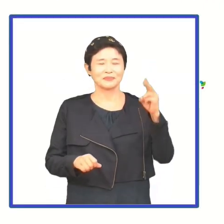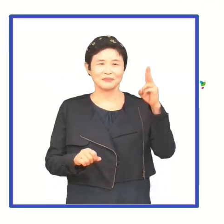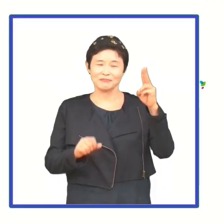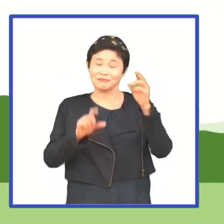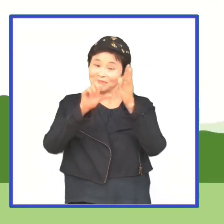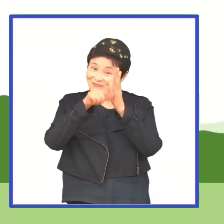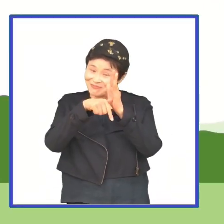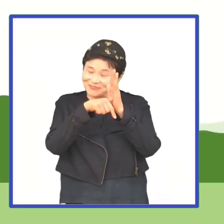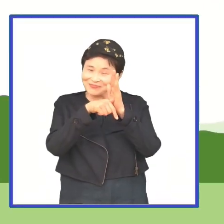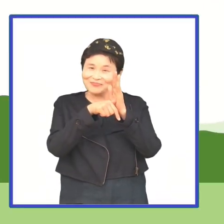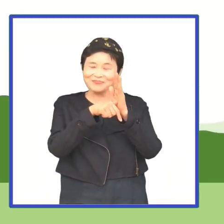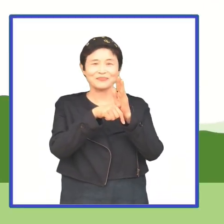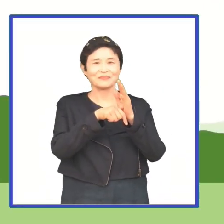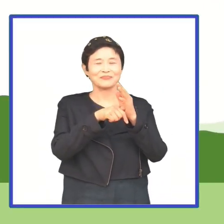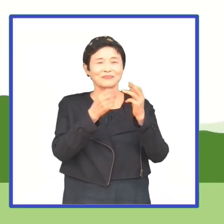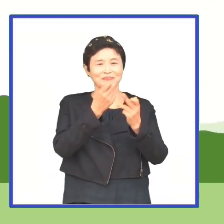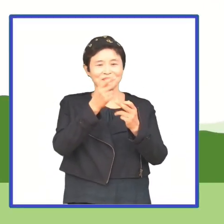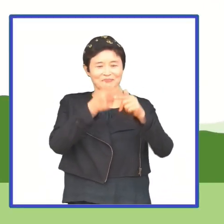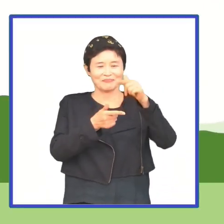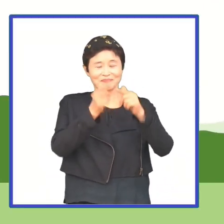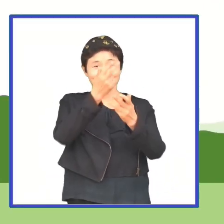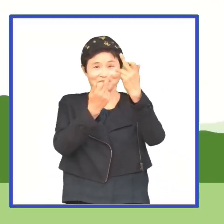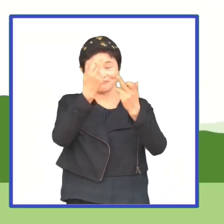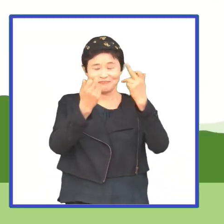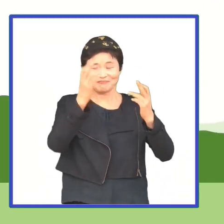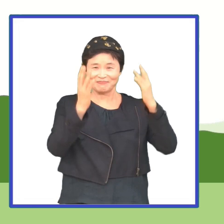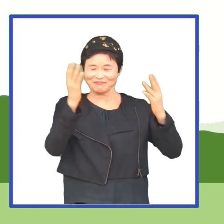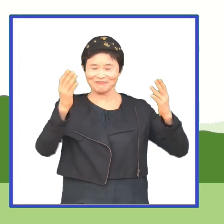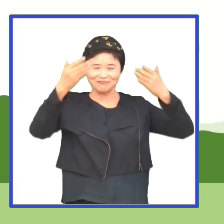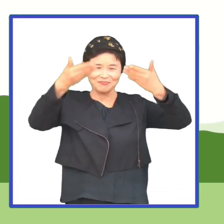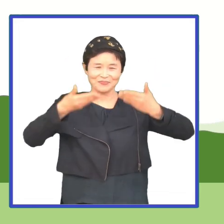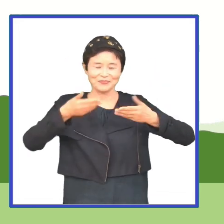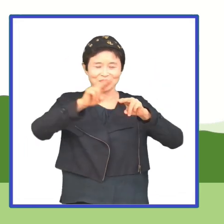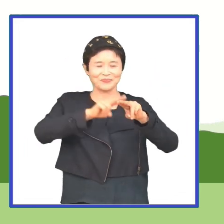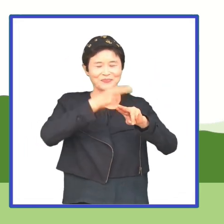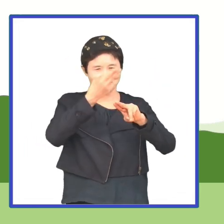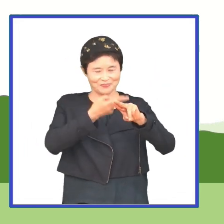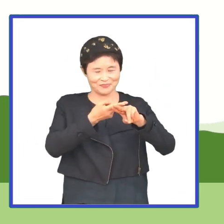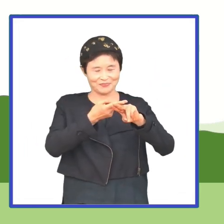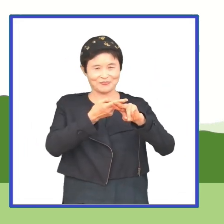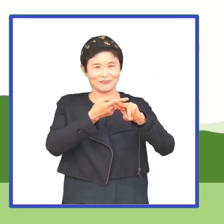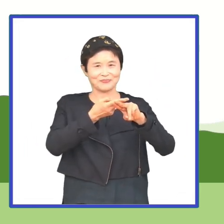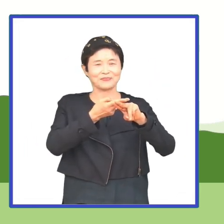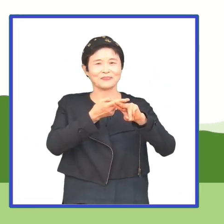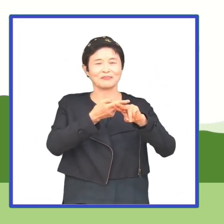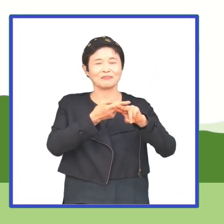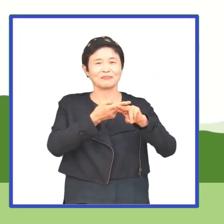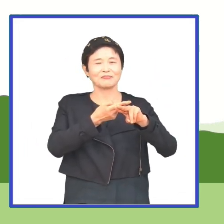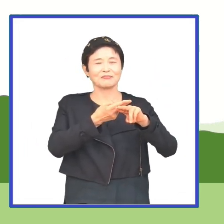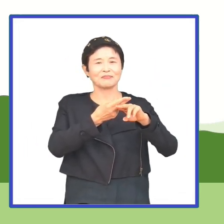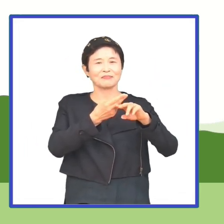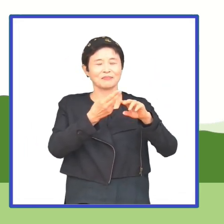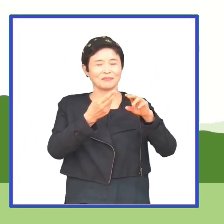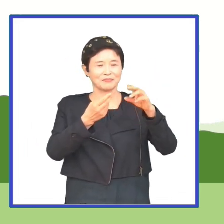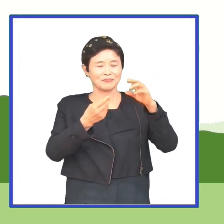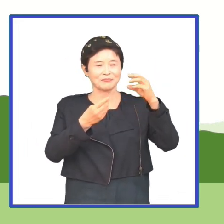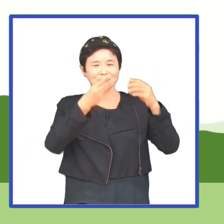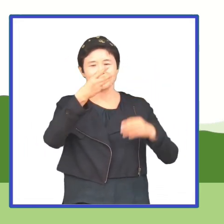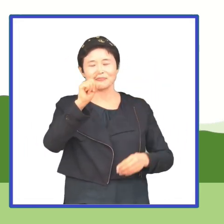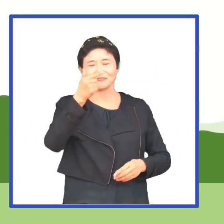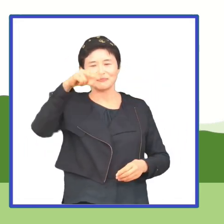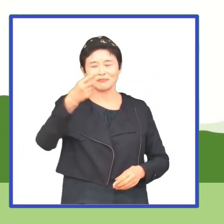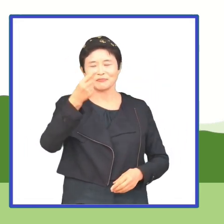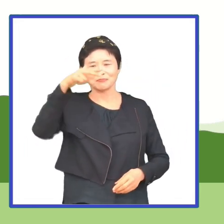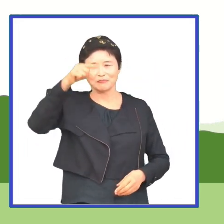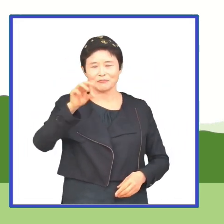친구들, 이번 시간 2차 시에는 산림이 주는 선물에 대해 배워볼 거예요. 우리 지난 시간에 탄소 중립에